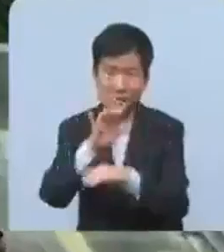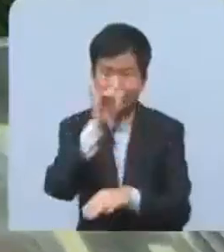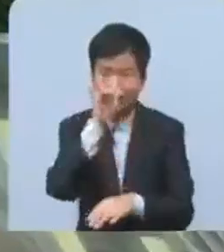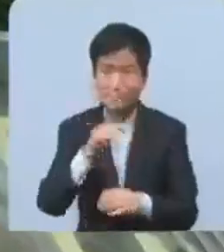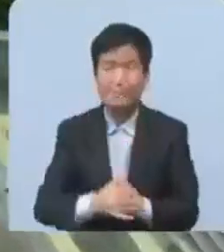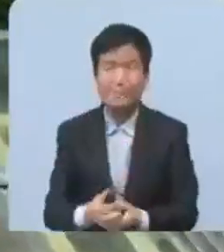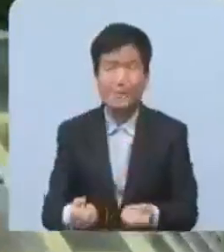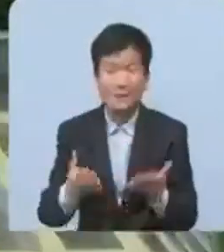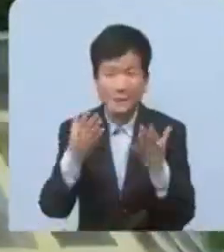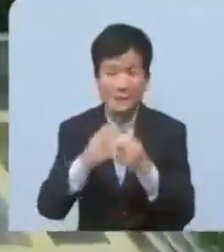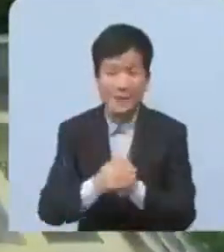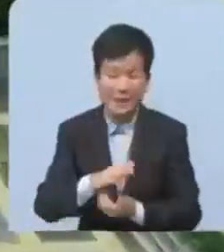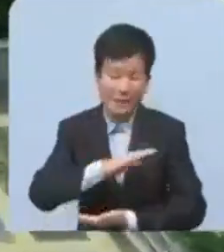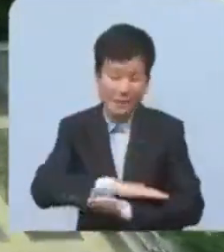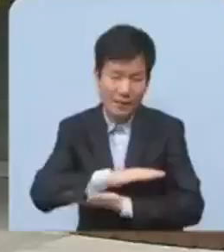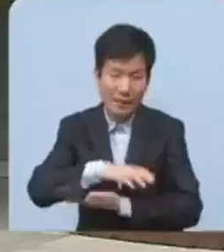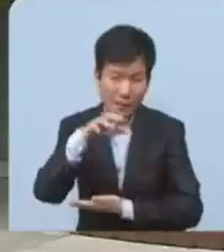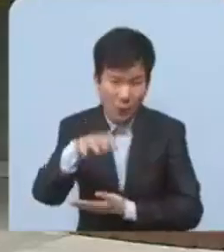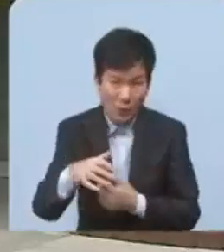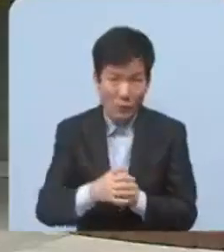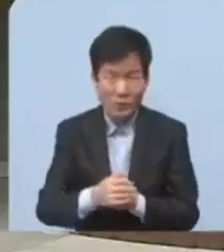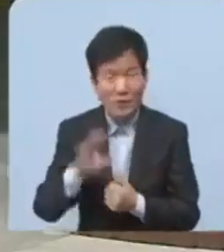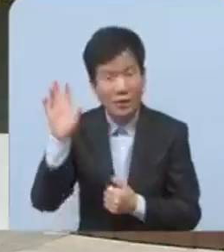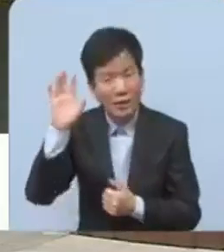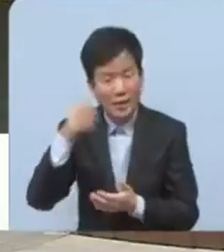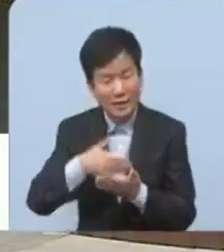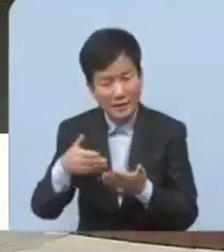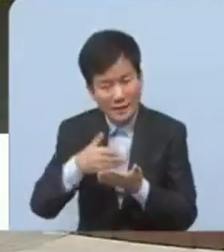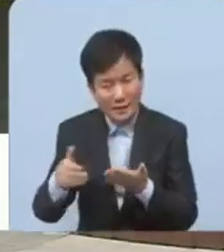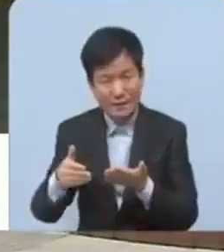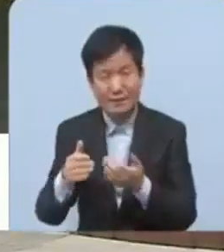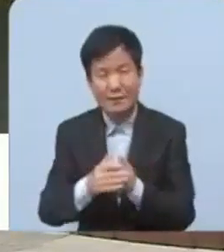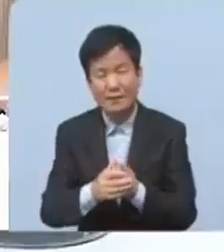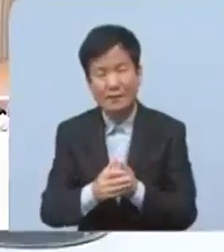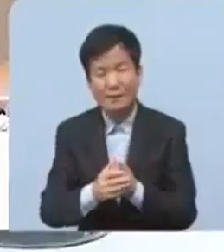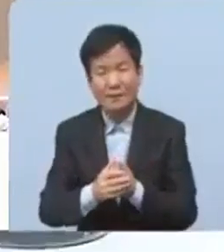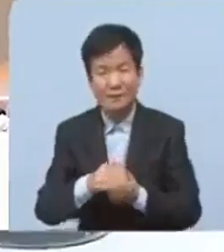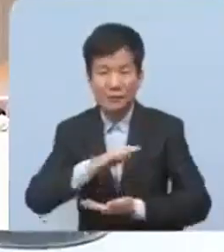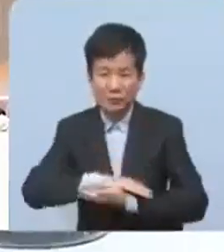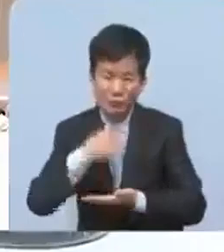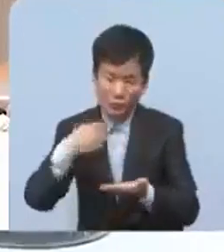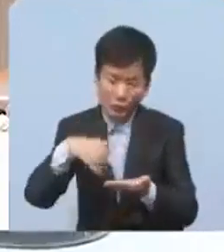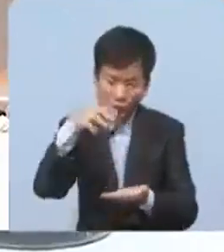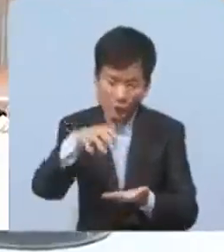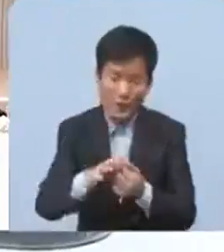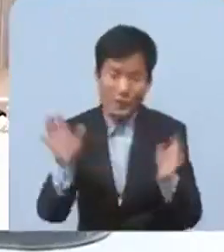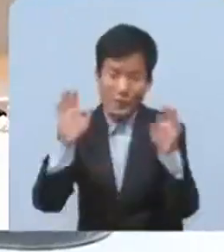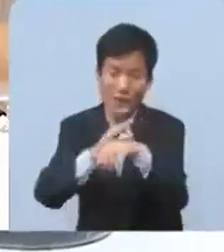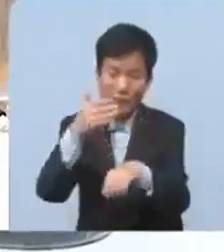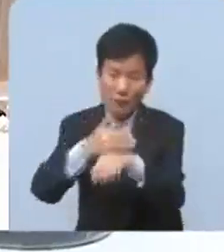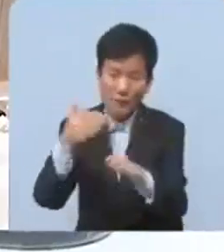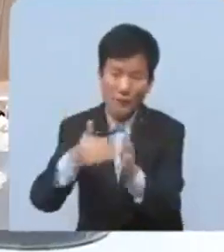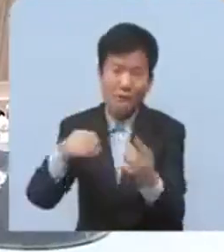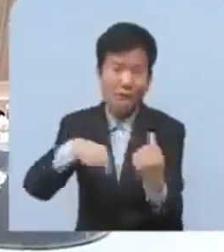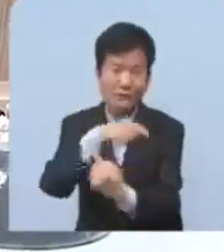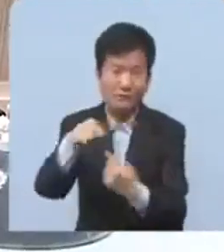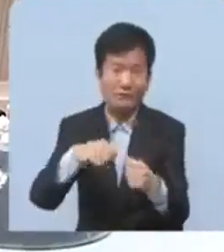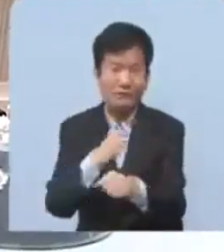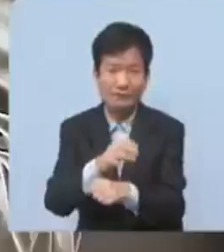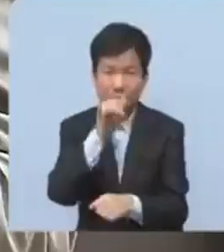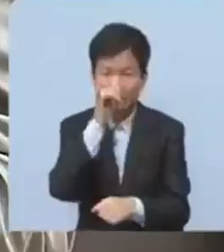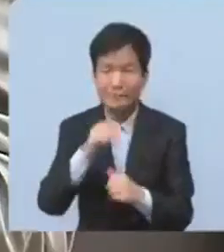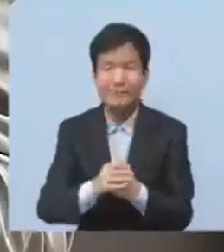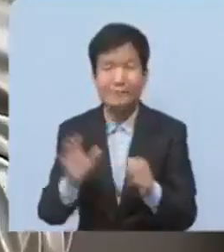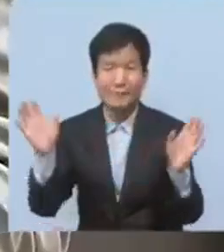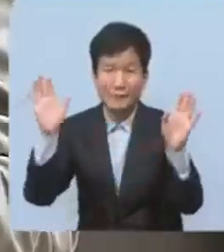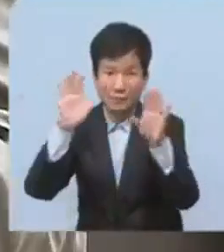행사기간에 고인쇄박물관 과 근현대 인쇄 전시관 금속활자 전수 교육과는 담 9시 까지 운영됩니다 저녁에